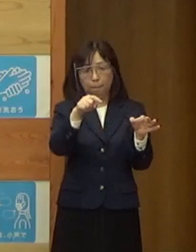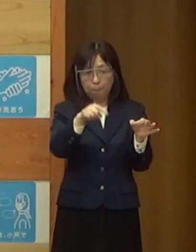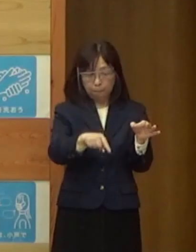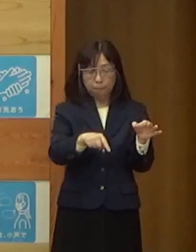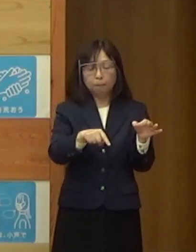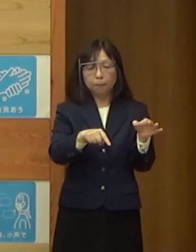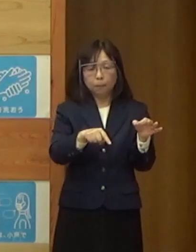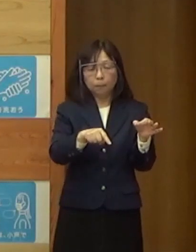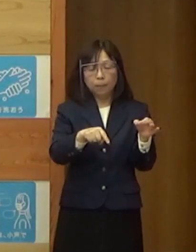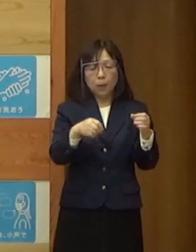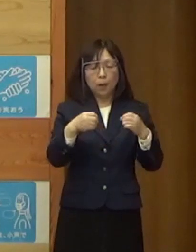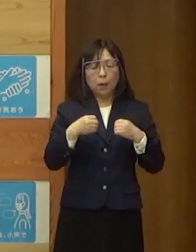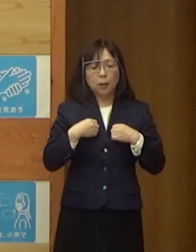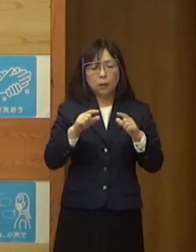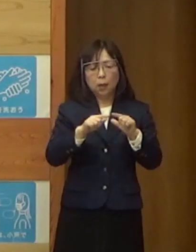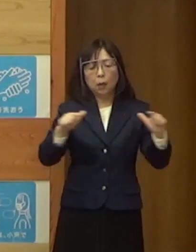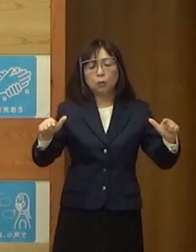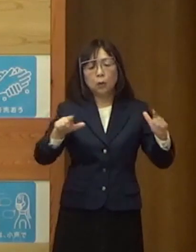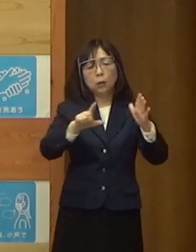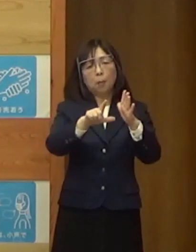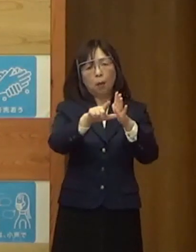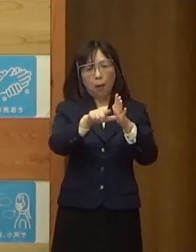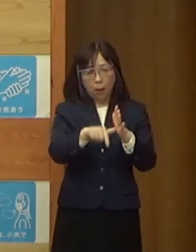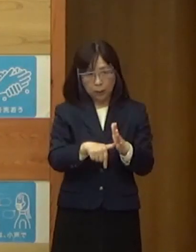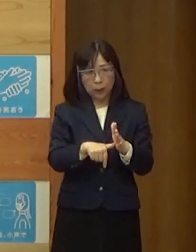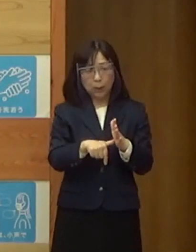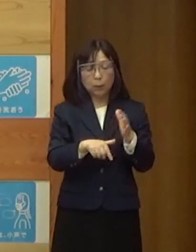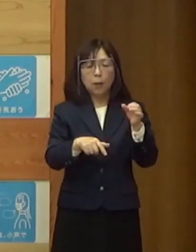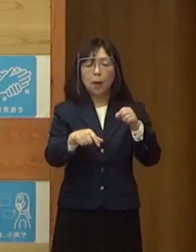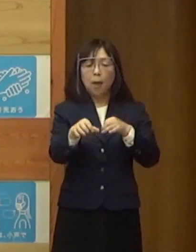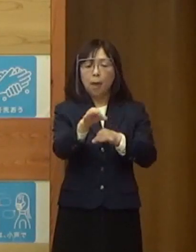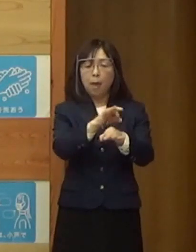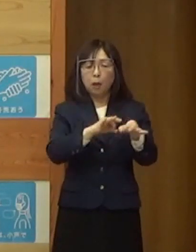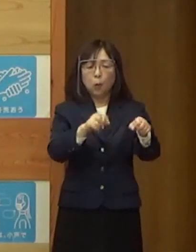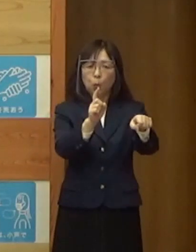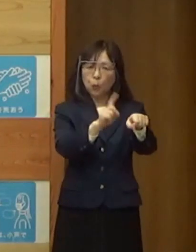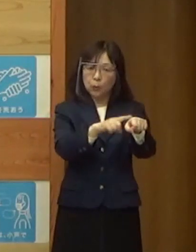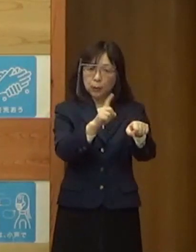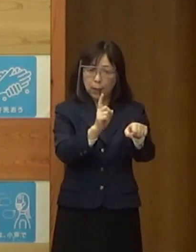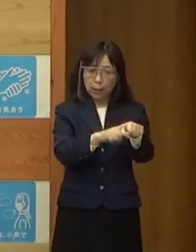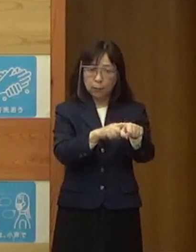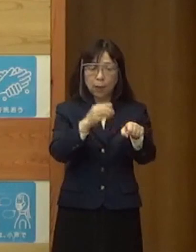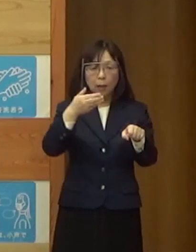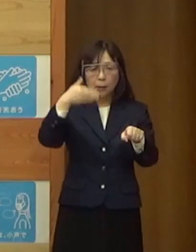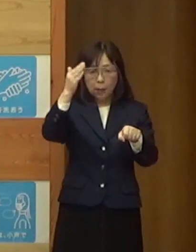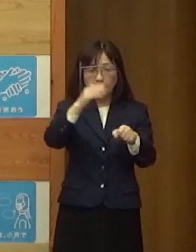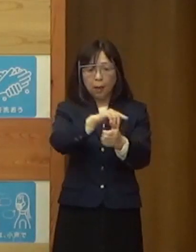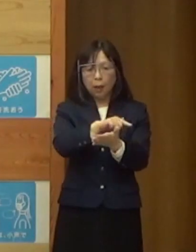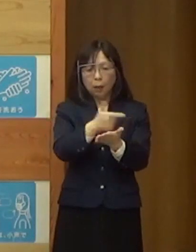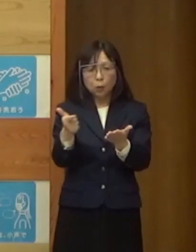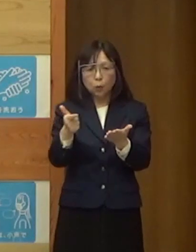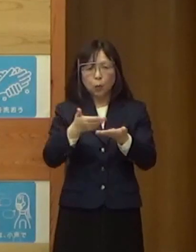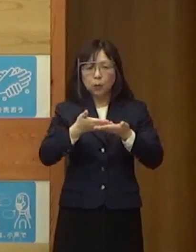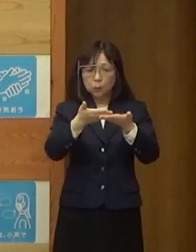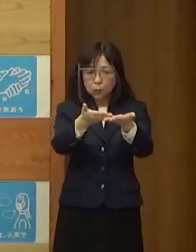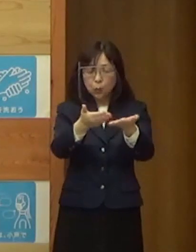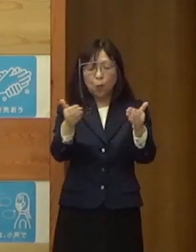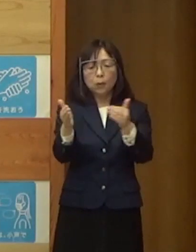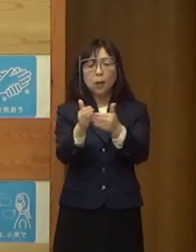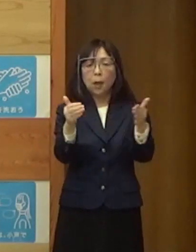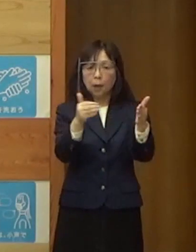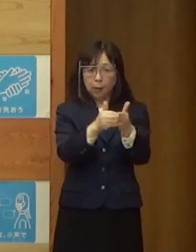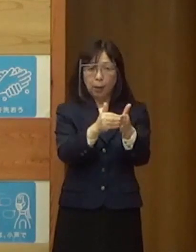については、感染拡大した場合における営業の時間や酒類の提供の制限、